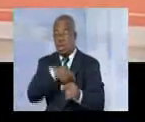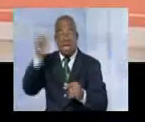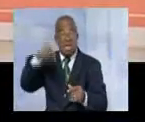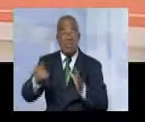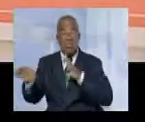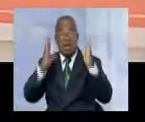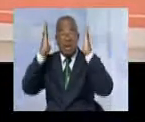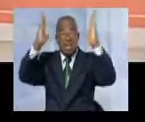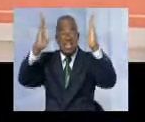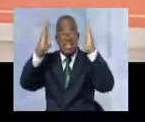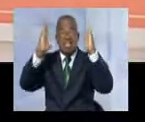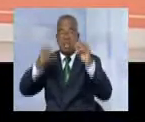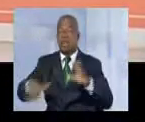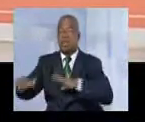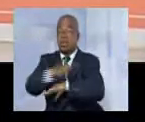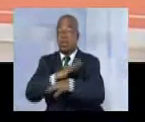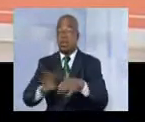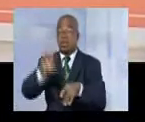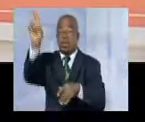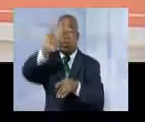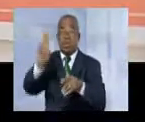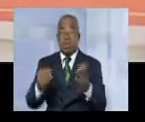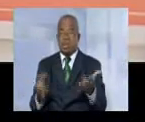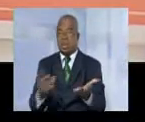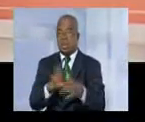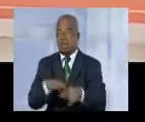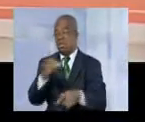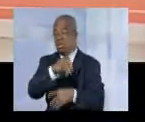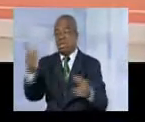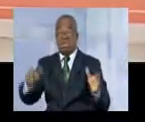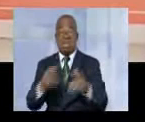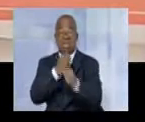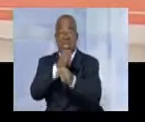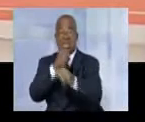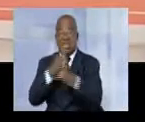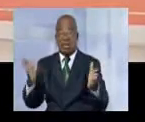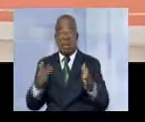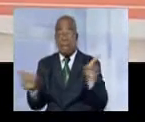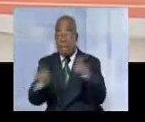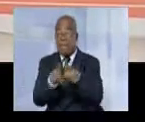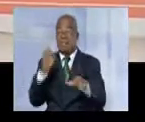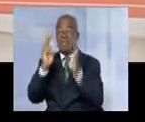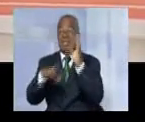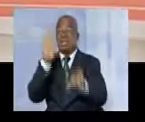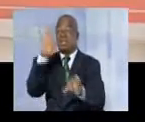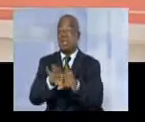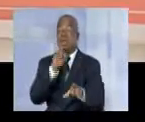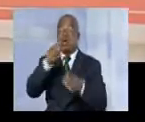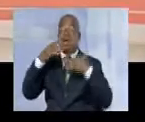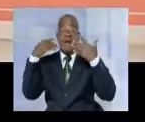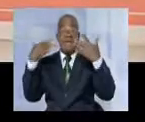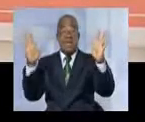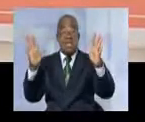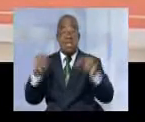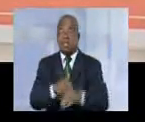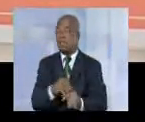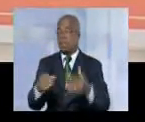leurs œuvres. Même passé les élections, le Burida va entreprendre, va donner suite à une utilisation qui aurait été